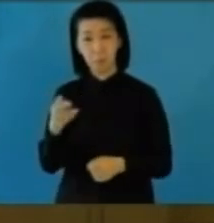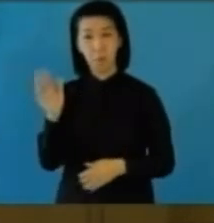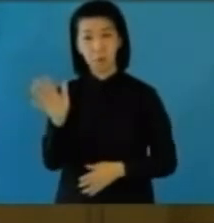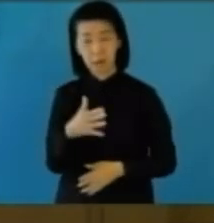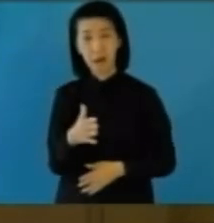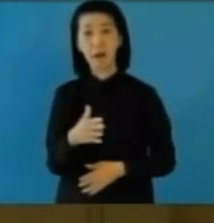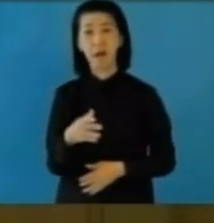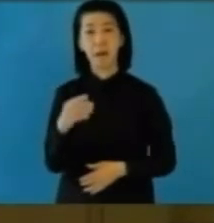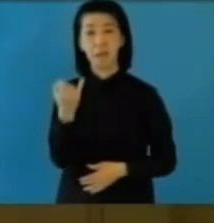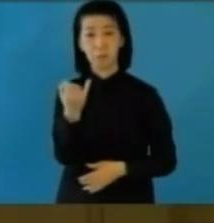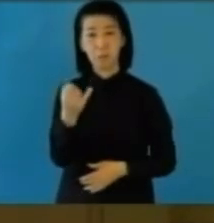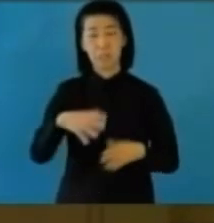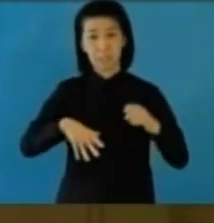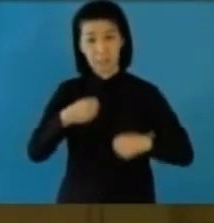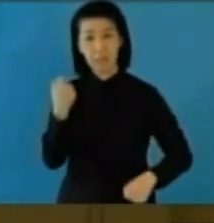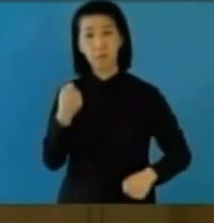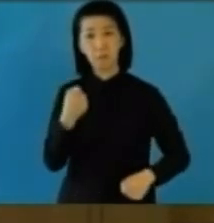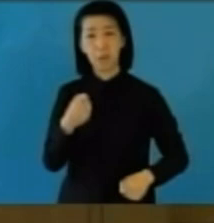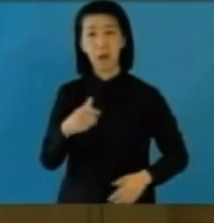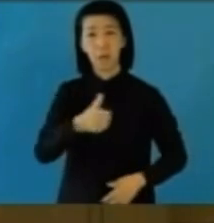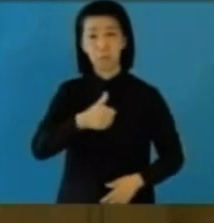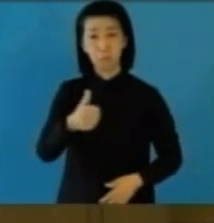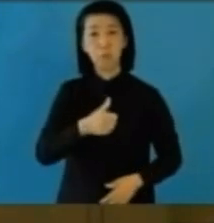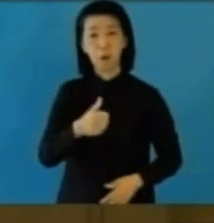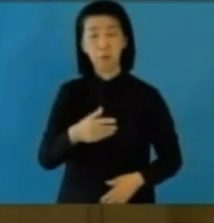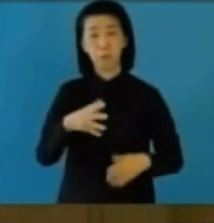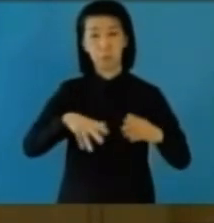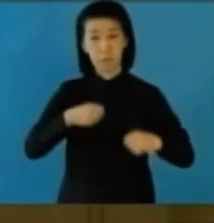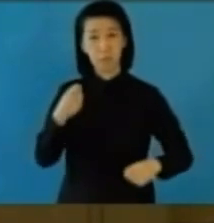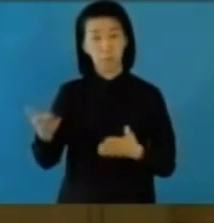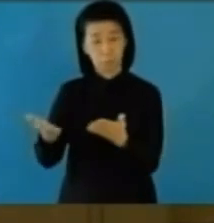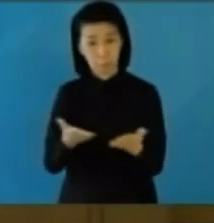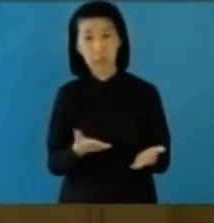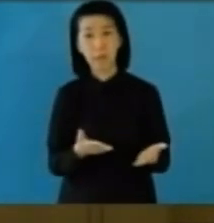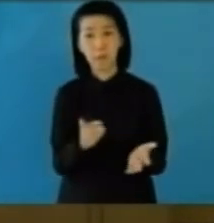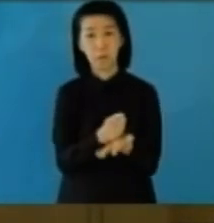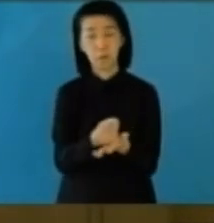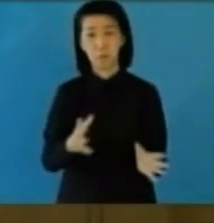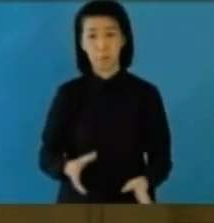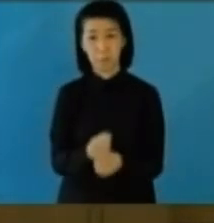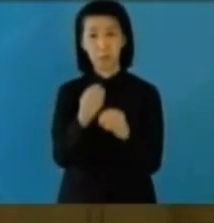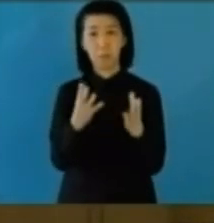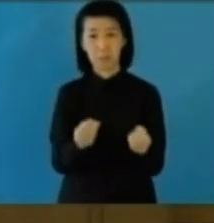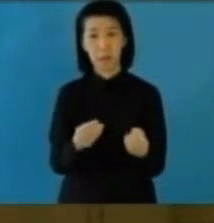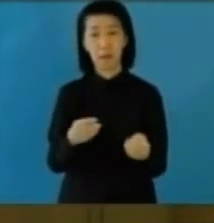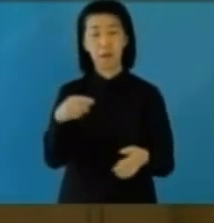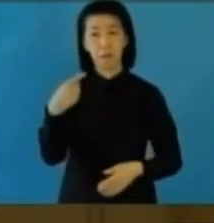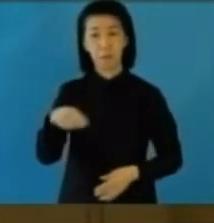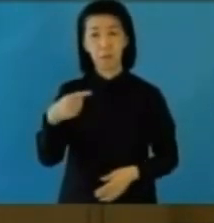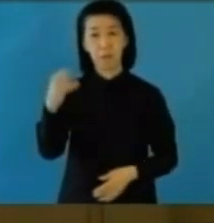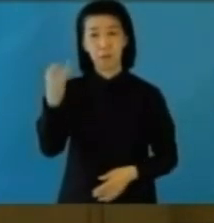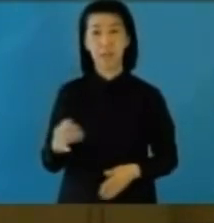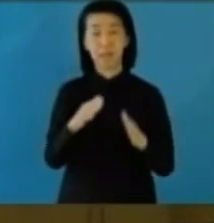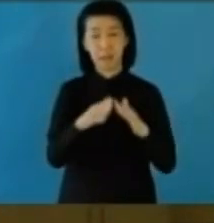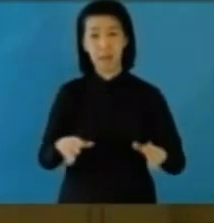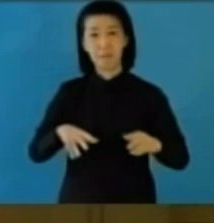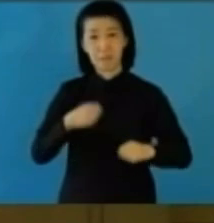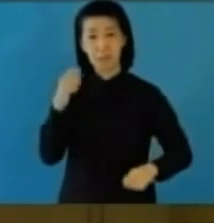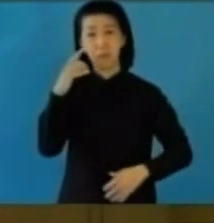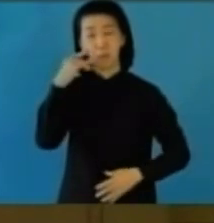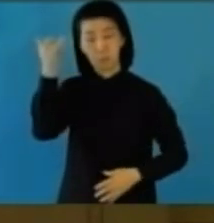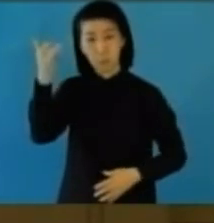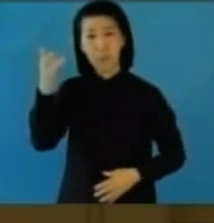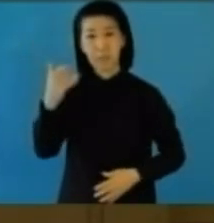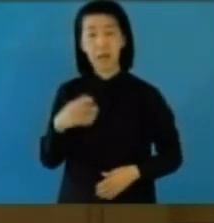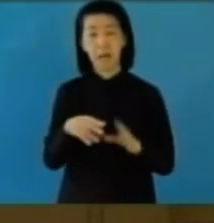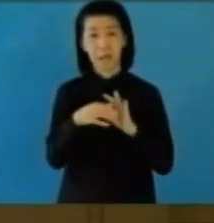生を段階的に受け入れる方針を取りまとめました。教育委員会においては生徒や保護者、関係市長の市